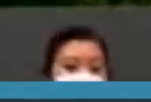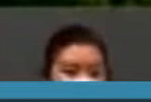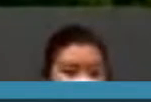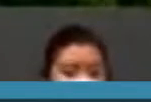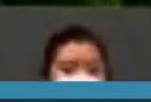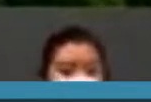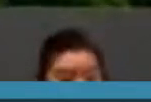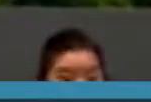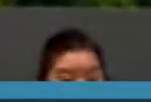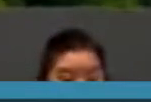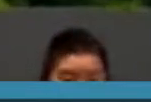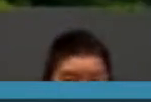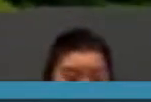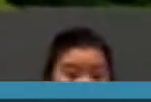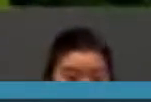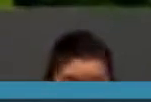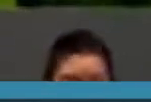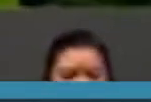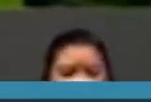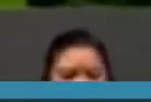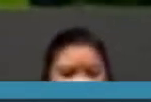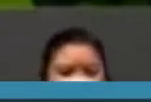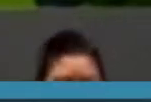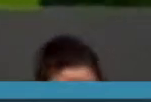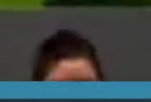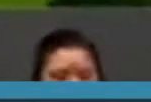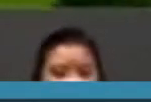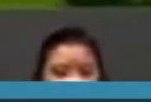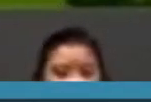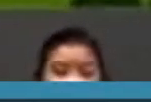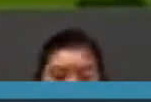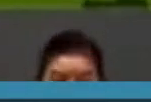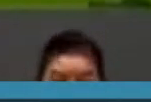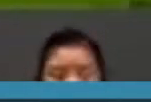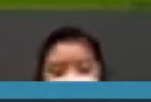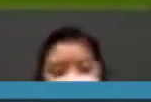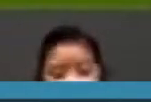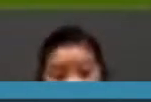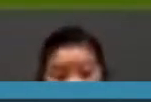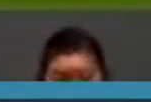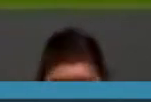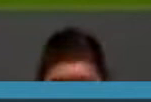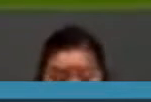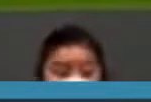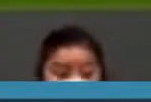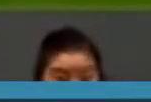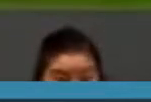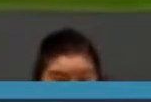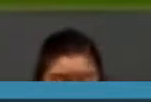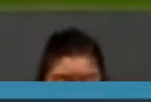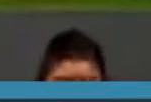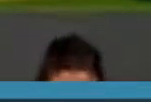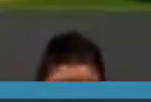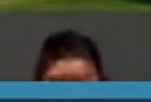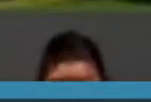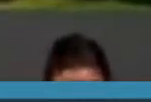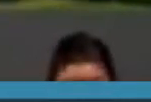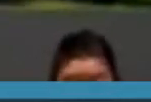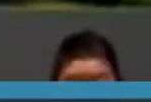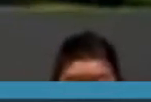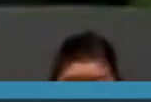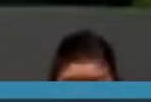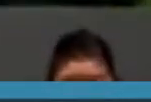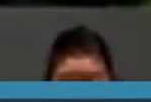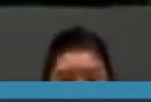พื้นที่อย่างเต็มศักยภาพและรองรับปริมาณฝนที่อาจตกลงมาเพิ่มได้อีกในระยะต่อไปนายชัชชาติสิท